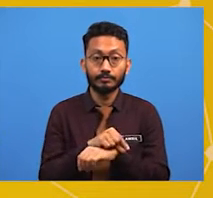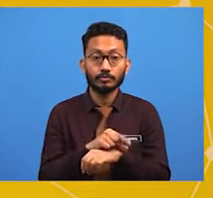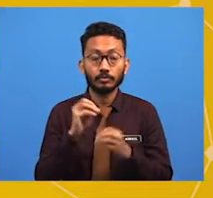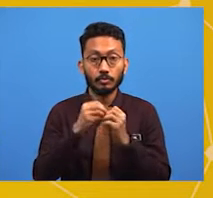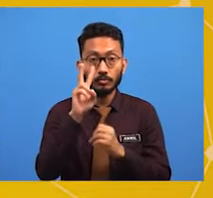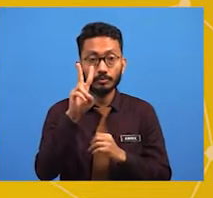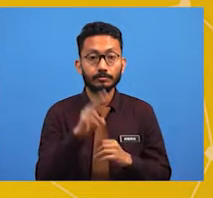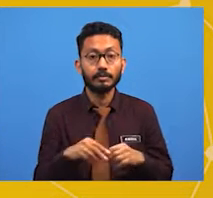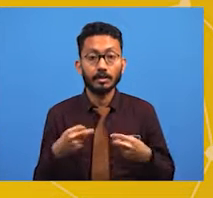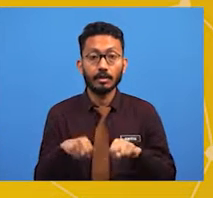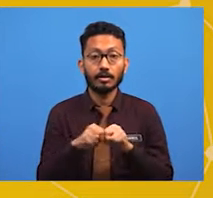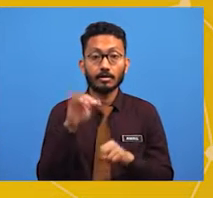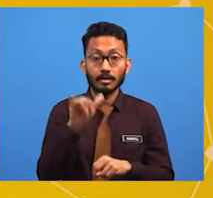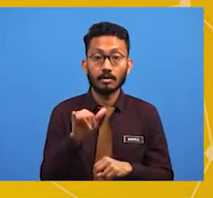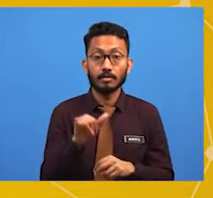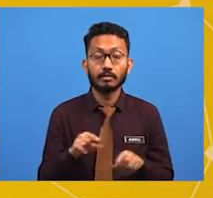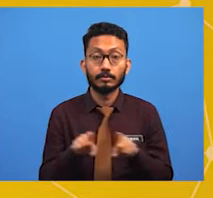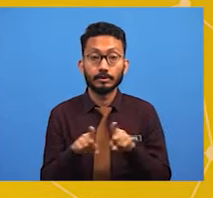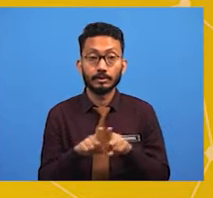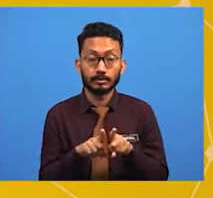Kedua, nilai yang standard.